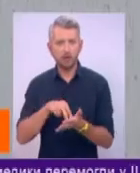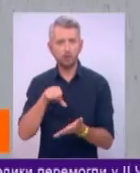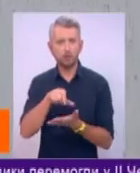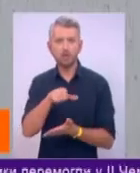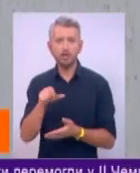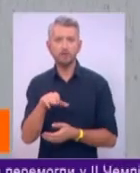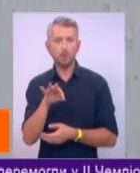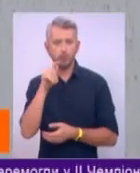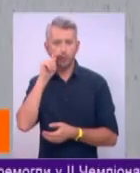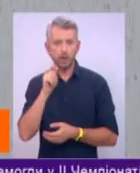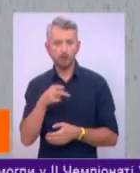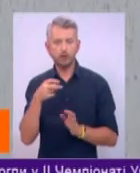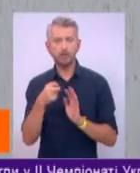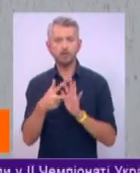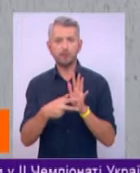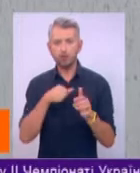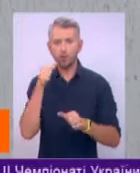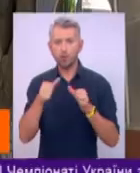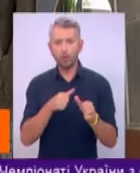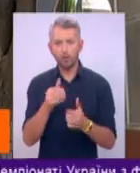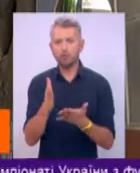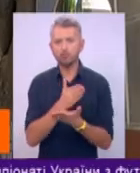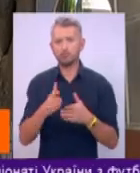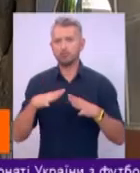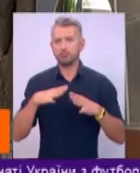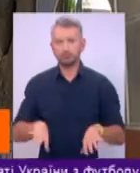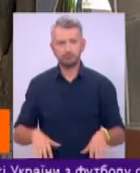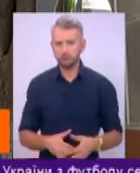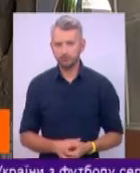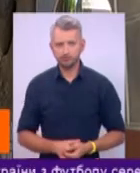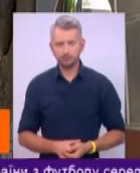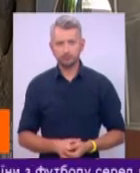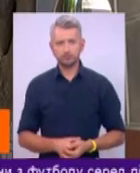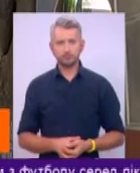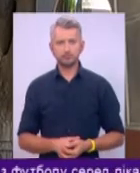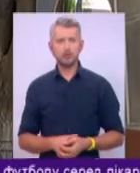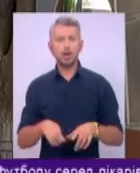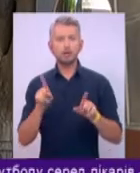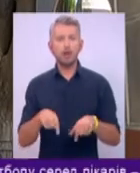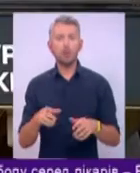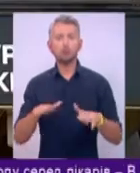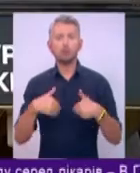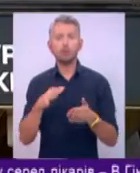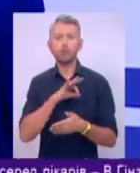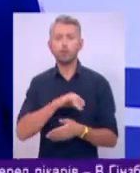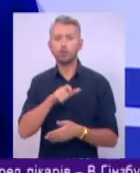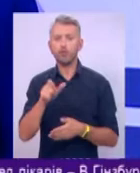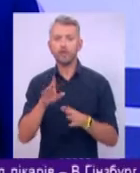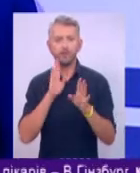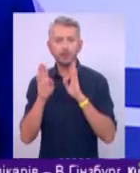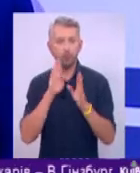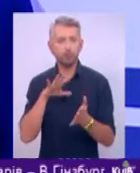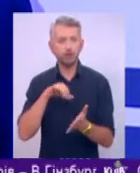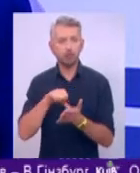учасників АТО в Україні у 2018 році не здійснюються взагалі. Також ми пропонуємо користувачам Фейсбуку